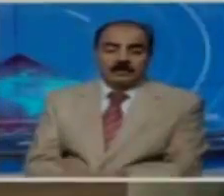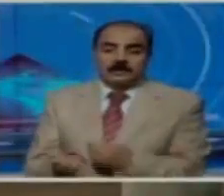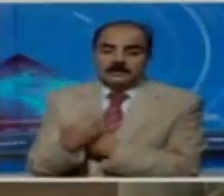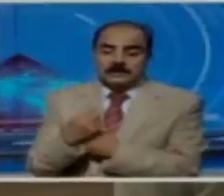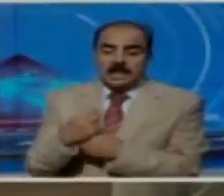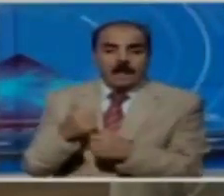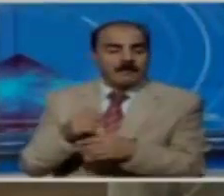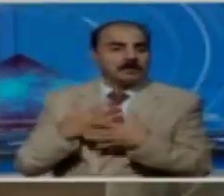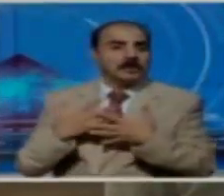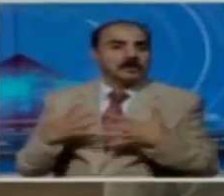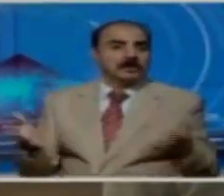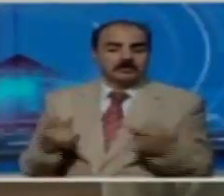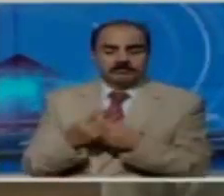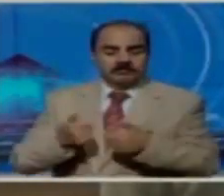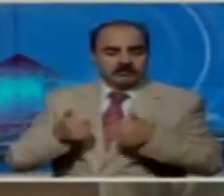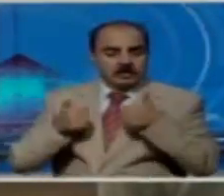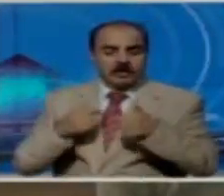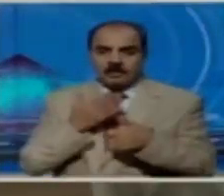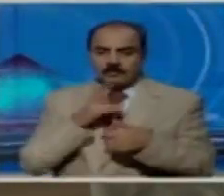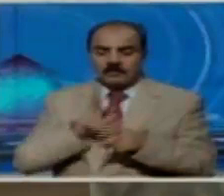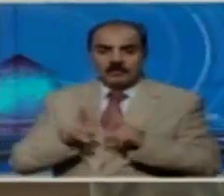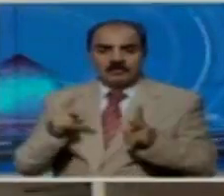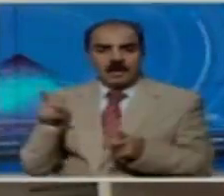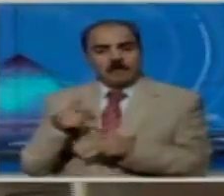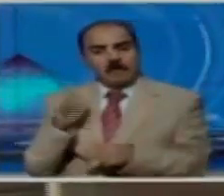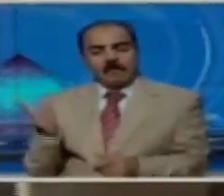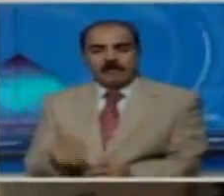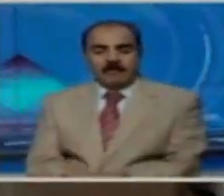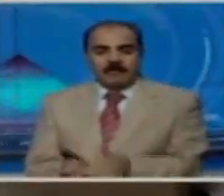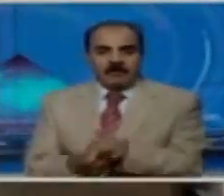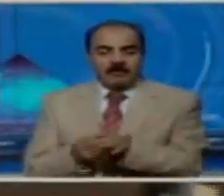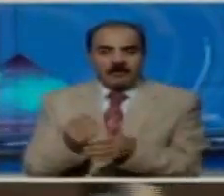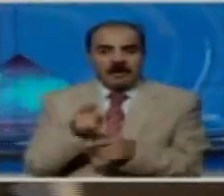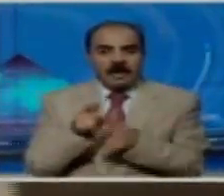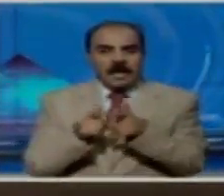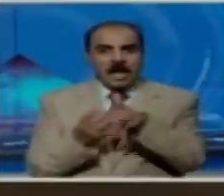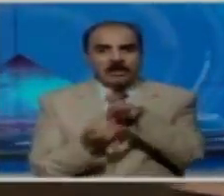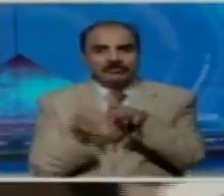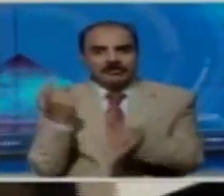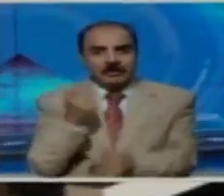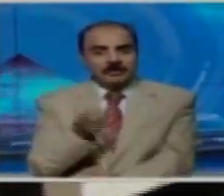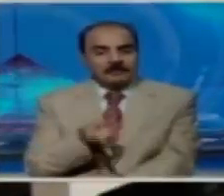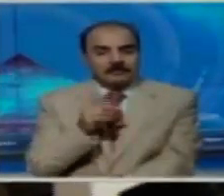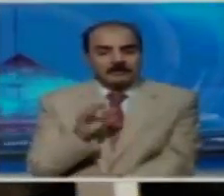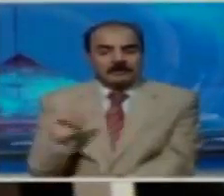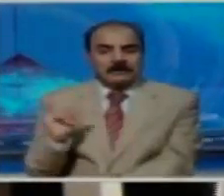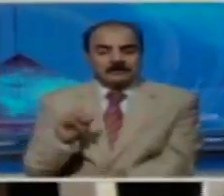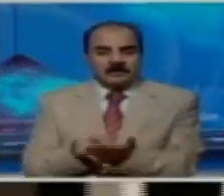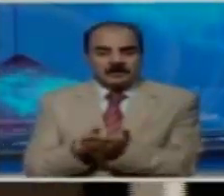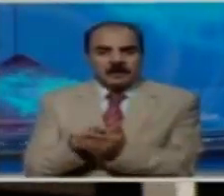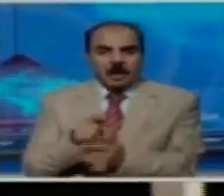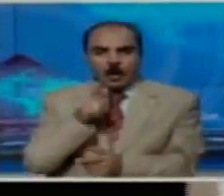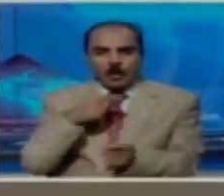كتير في السنه دي خلتنا حاسين ان احنا فارقين عن كليات الاعلام التانيه. كليه الاعلام بجامعه عين شمس هي تطور لقسم